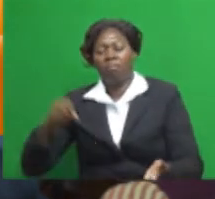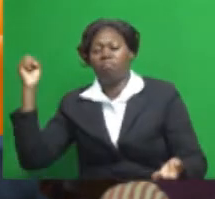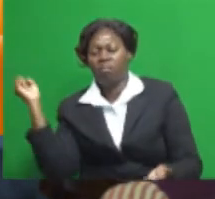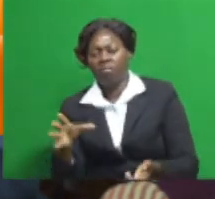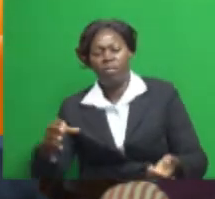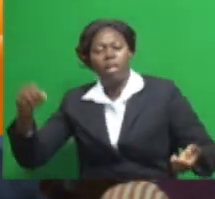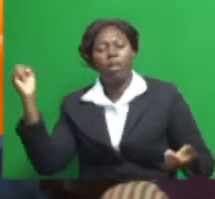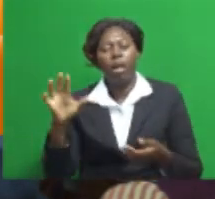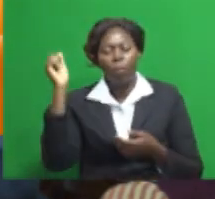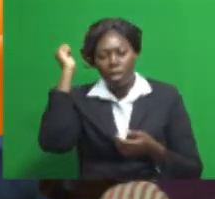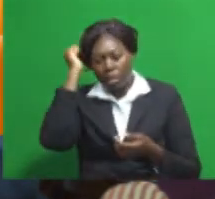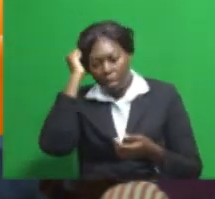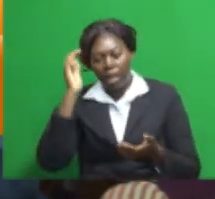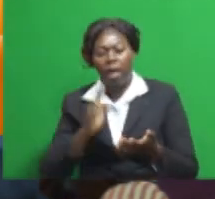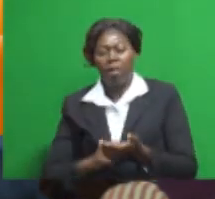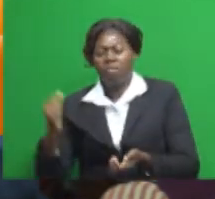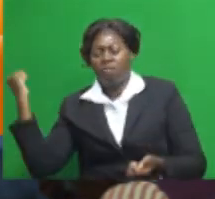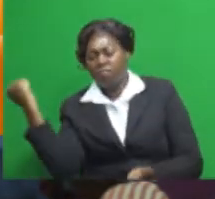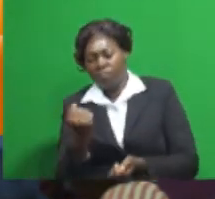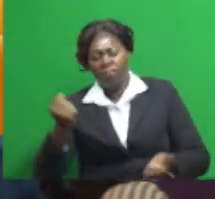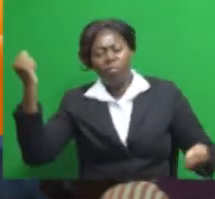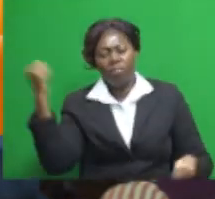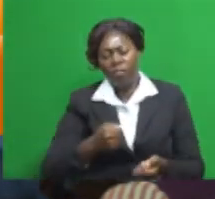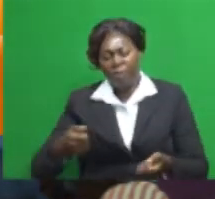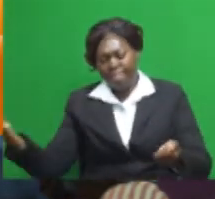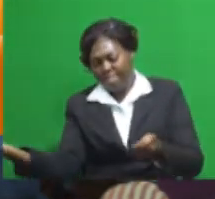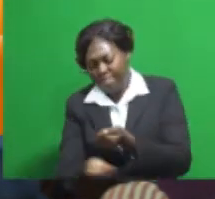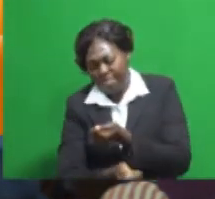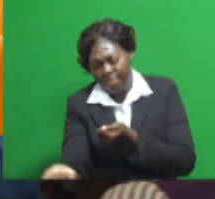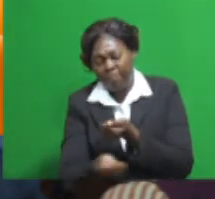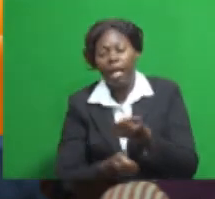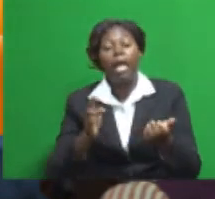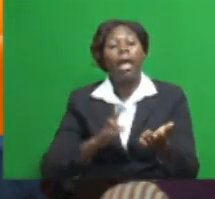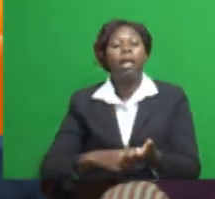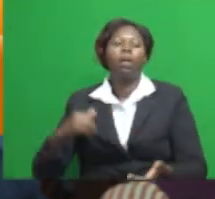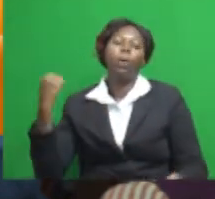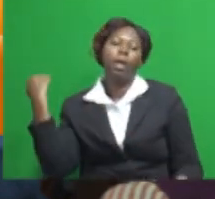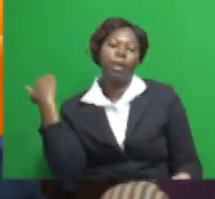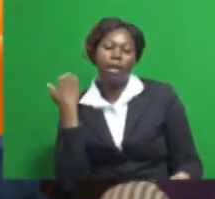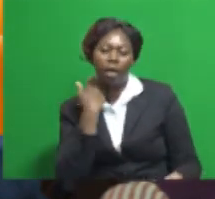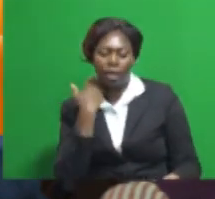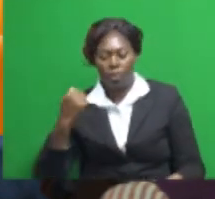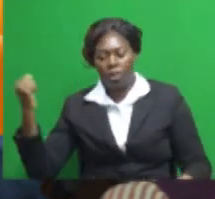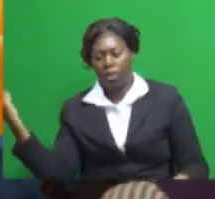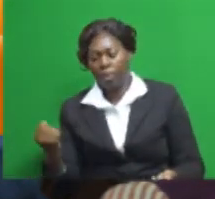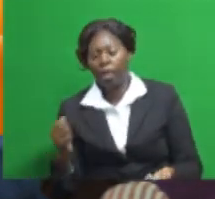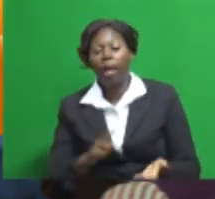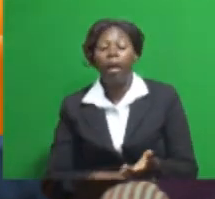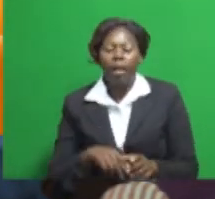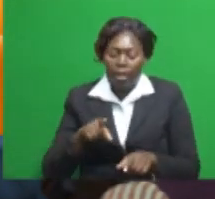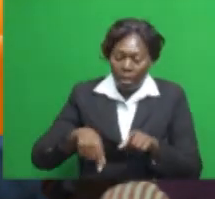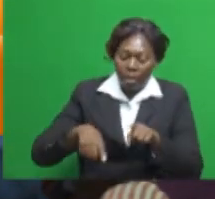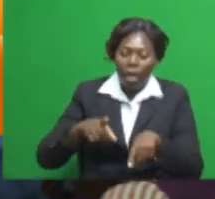namabwe vakatemwa temwa nejeko vakaidzwa vakaurawa nomunondo vakafamba vakafuka